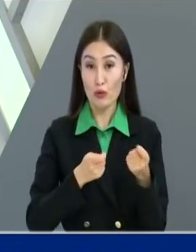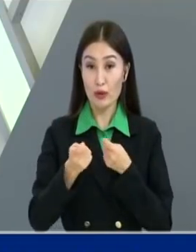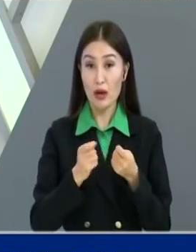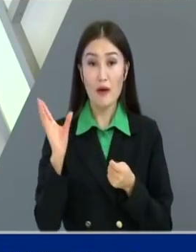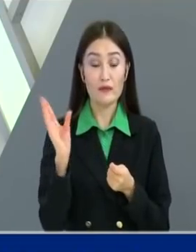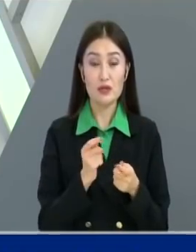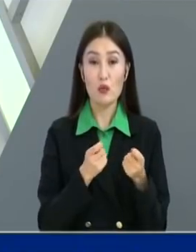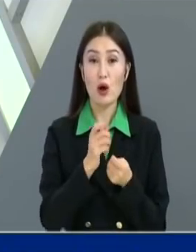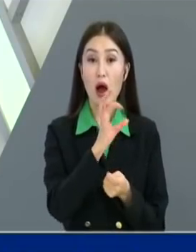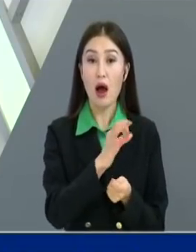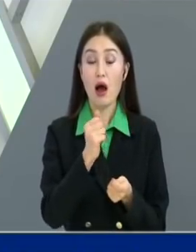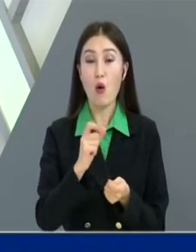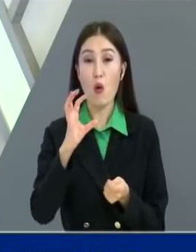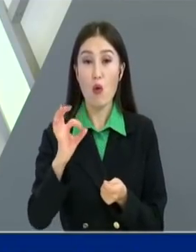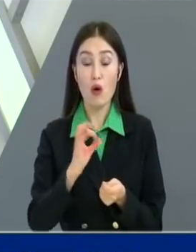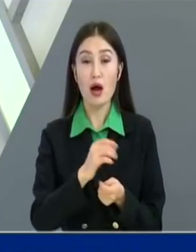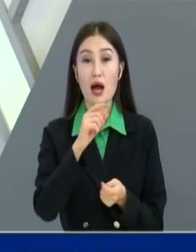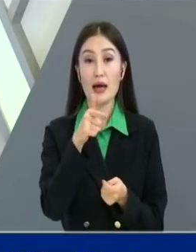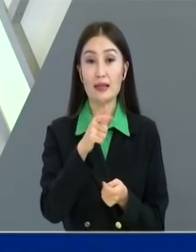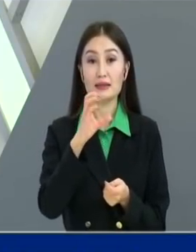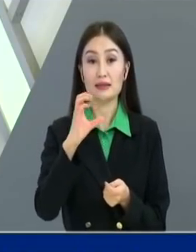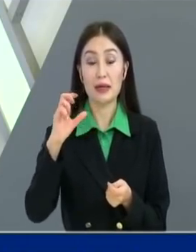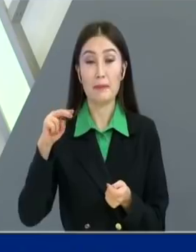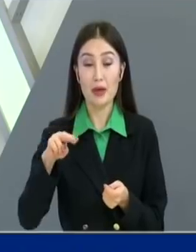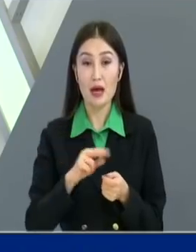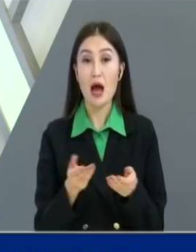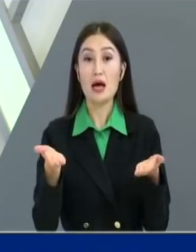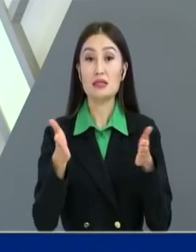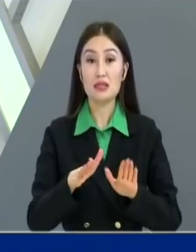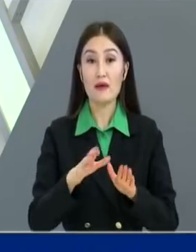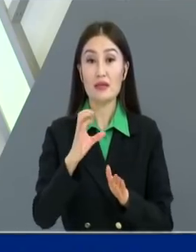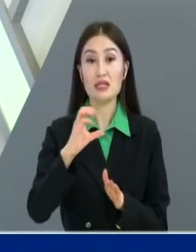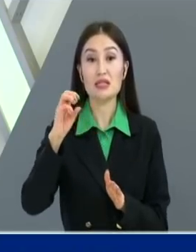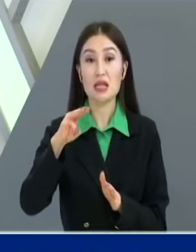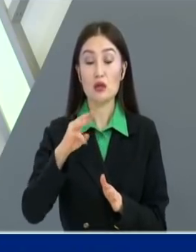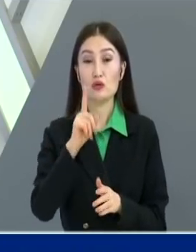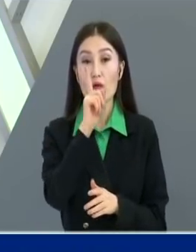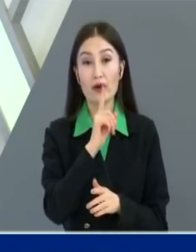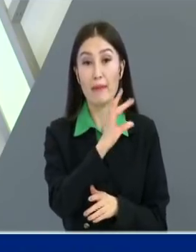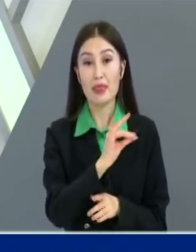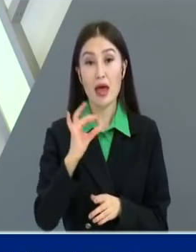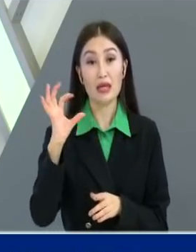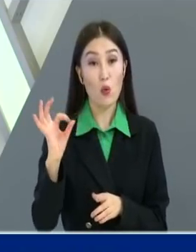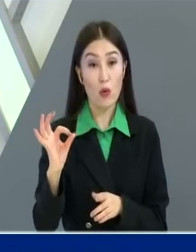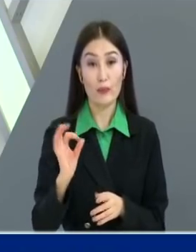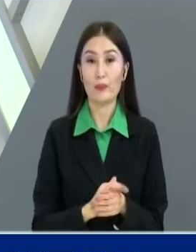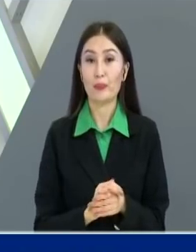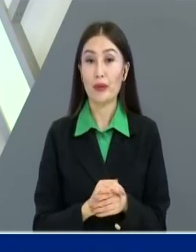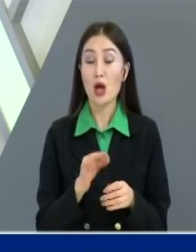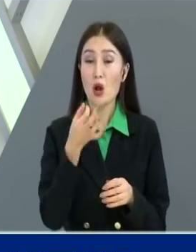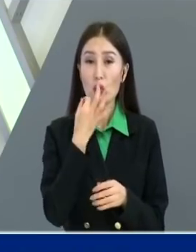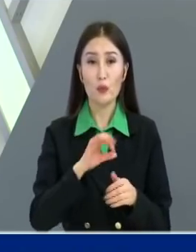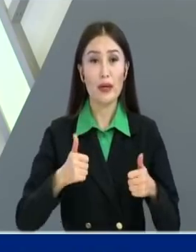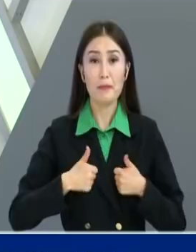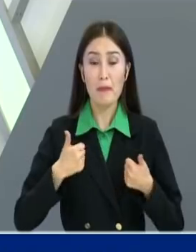АО и ГП с государственной долей участия оставить в статусе временно исполняющих обязанности. Любые